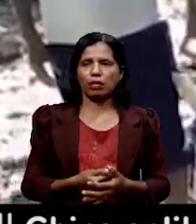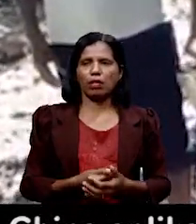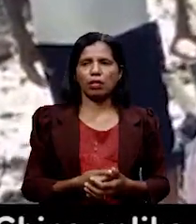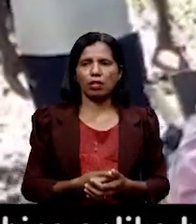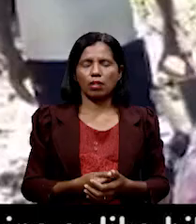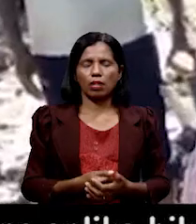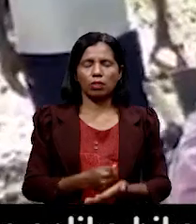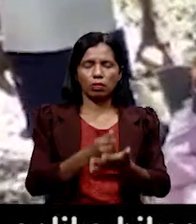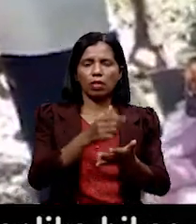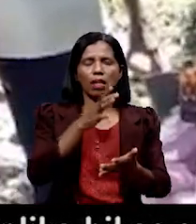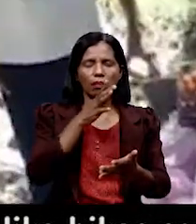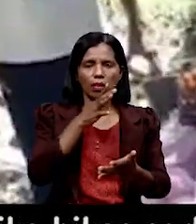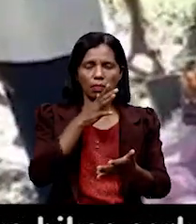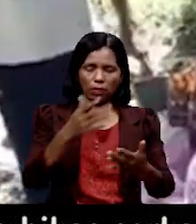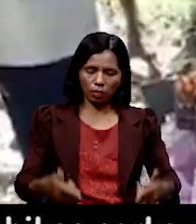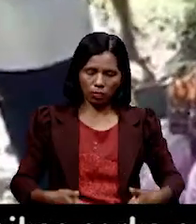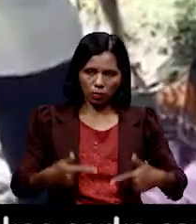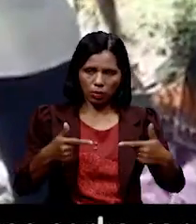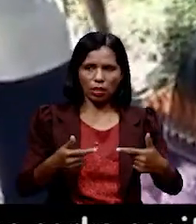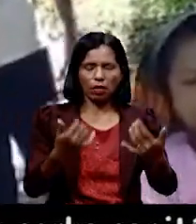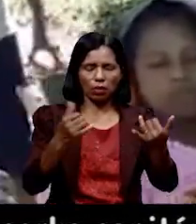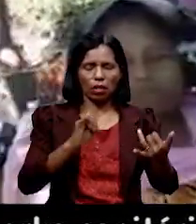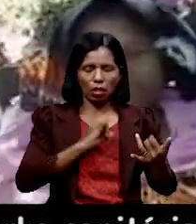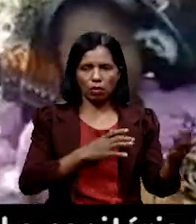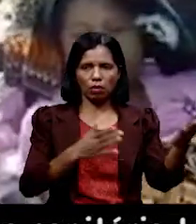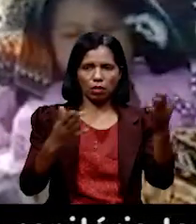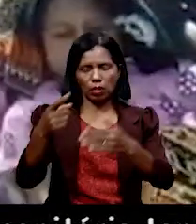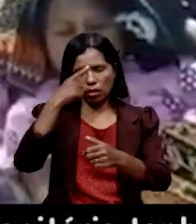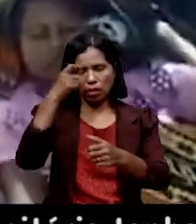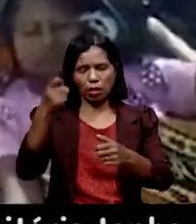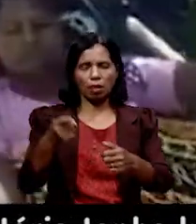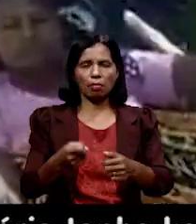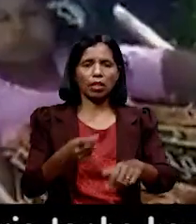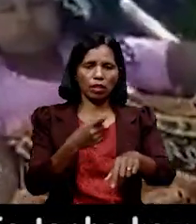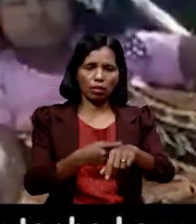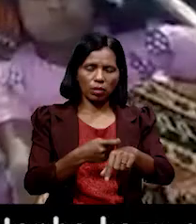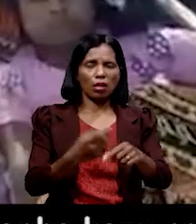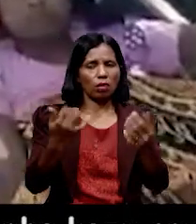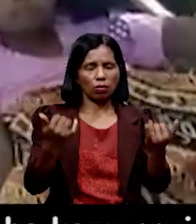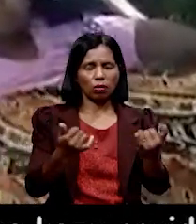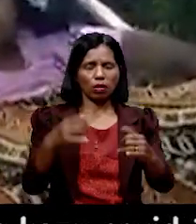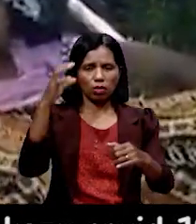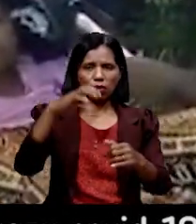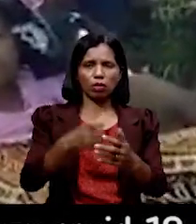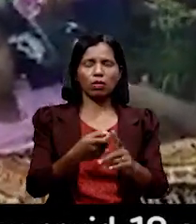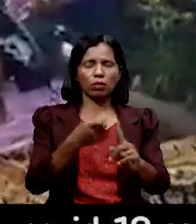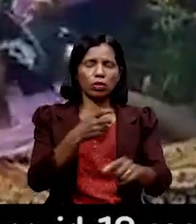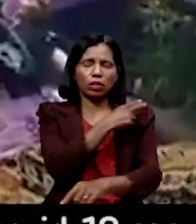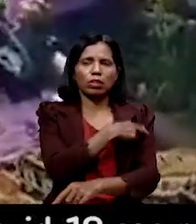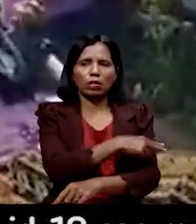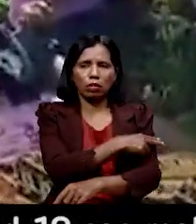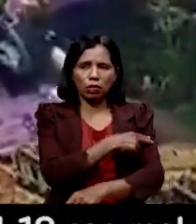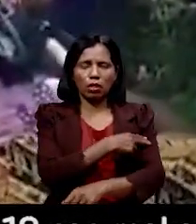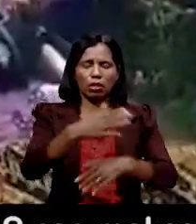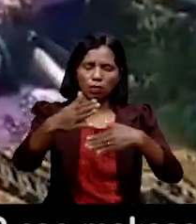Salva det niya inan agora idanemos how lori metanne tama area dorais tempo ida hansane. Parte sila gusti Saúde atu hakbesikan